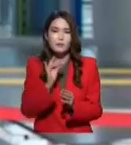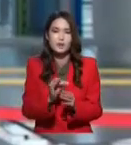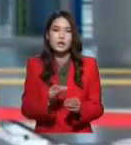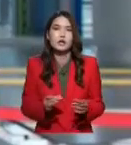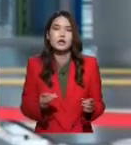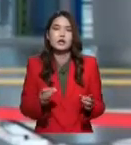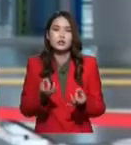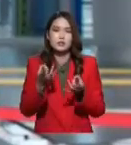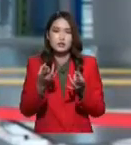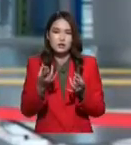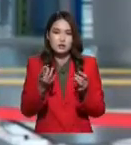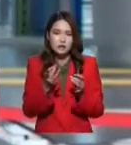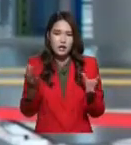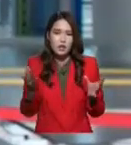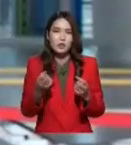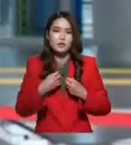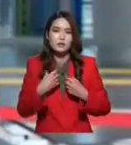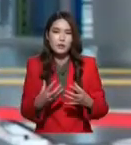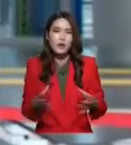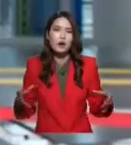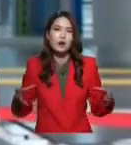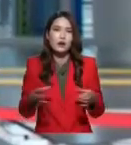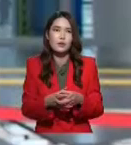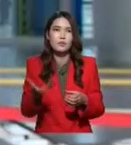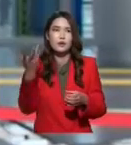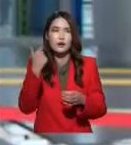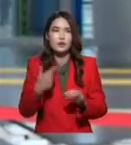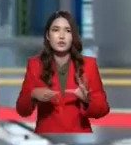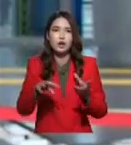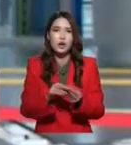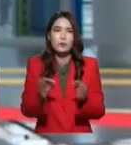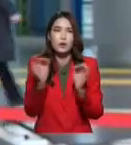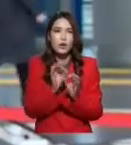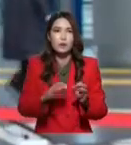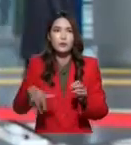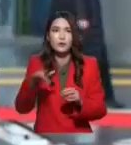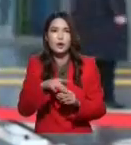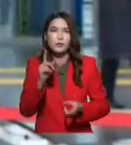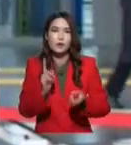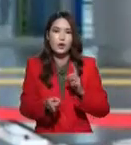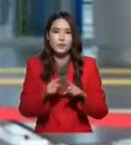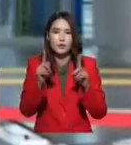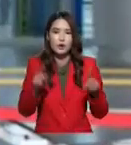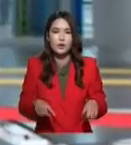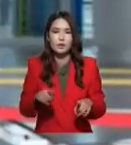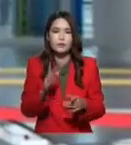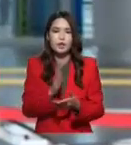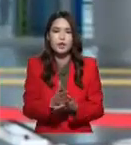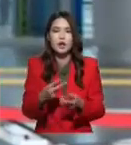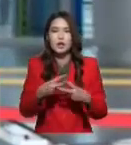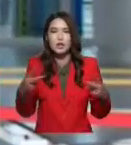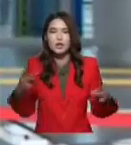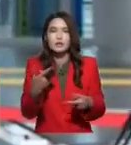традиционное мероприятие, когда основные объекты города подсвечиваются оранжевым цветом. Оранжевый цвет